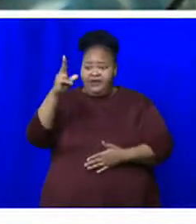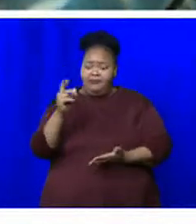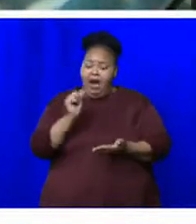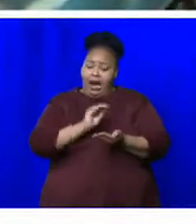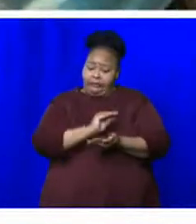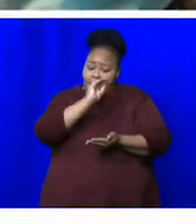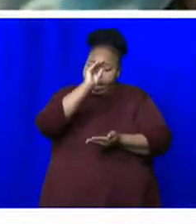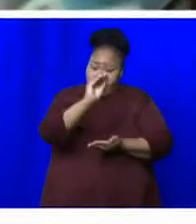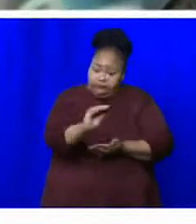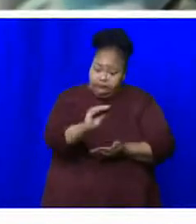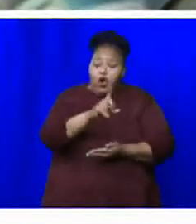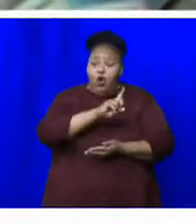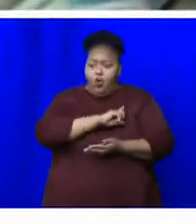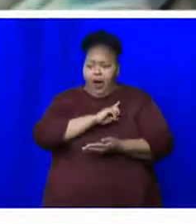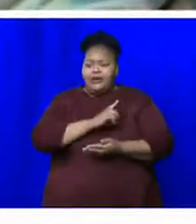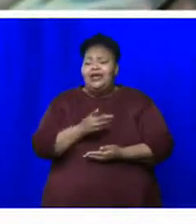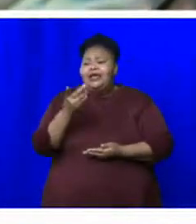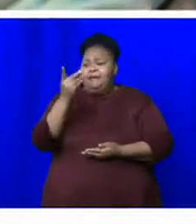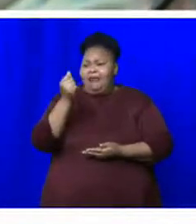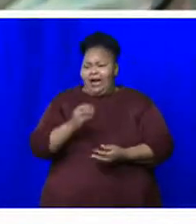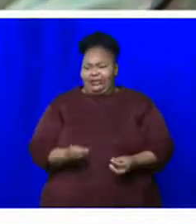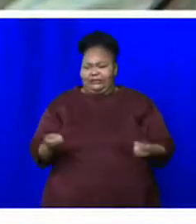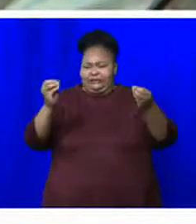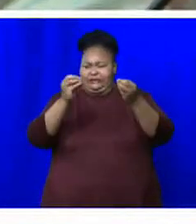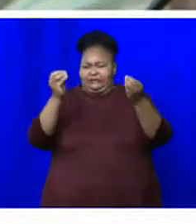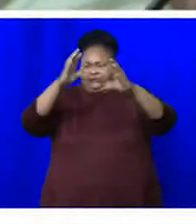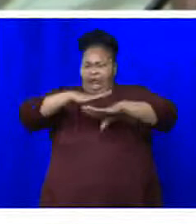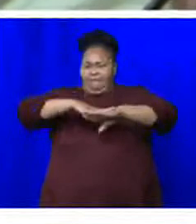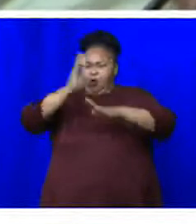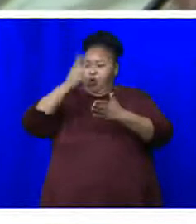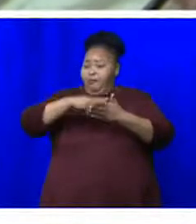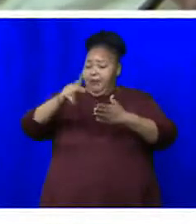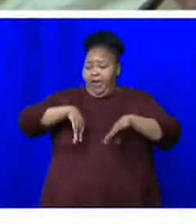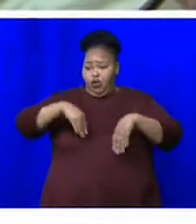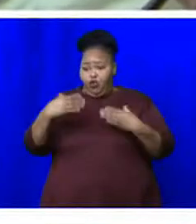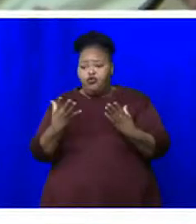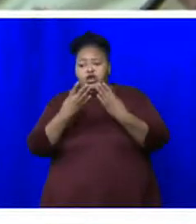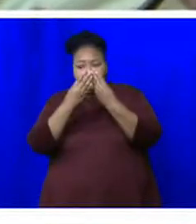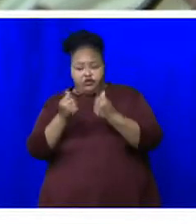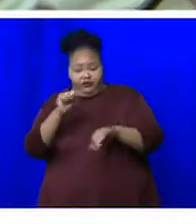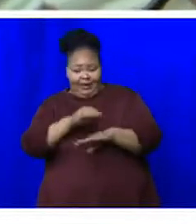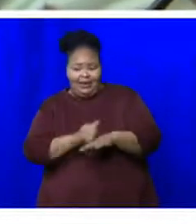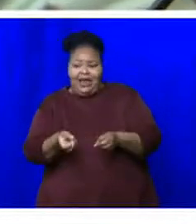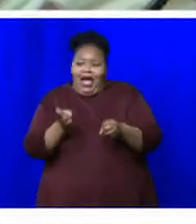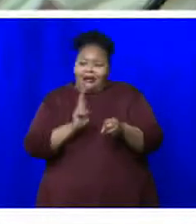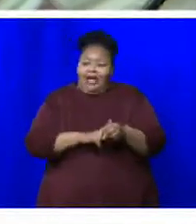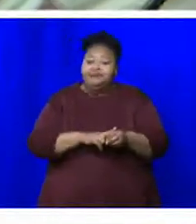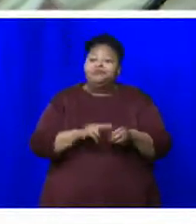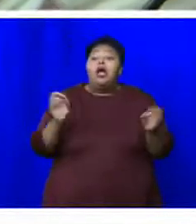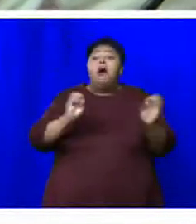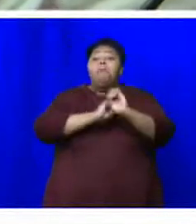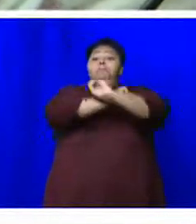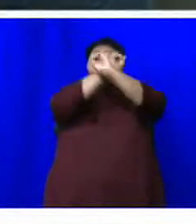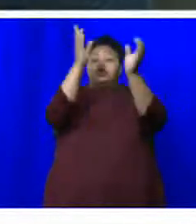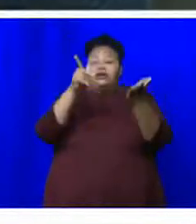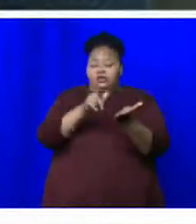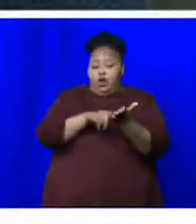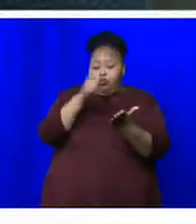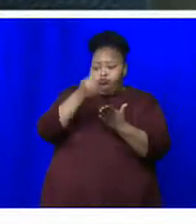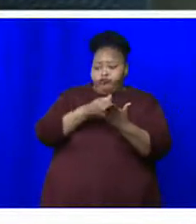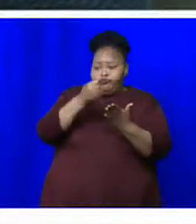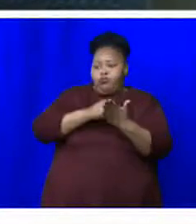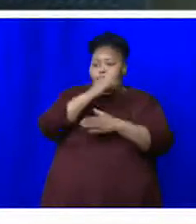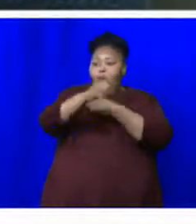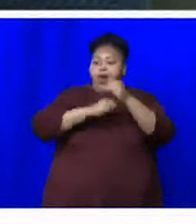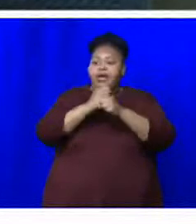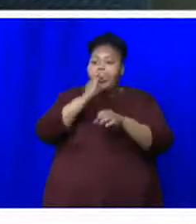tinkinga tetimali phecelethi bailout nekutsi letinkinga tawusombululwa kuphasa kwemthetho losakhanganywa webroadcasting bill.